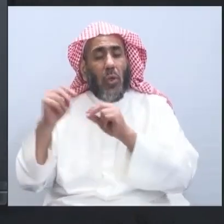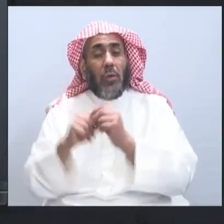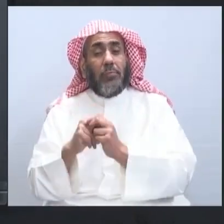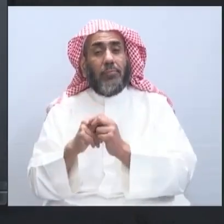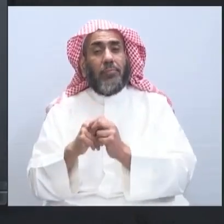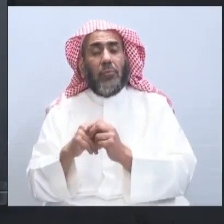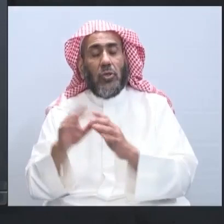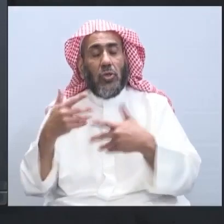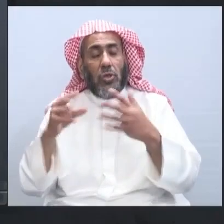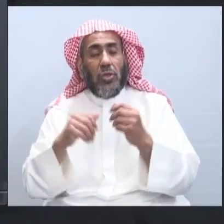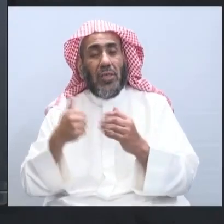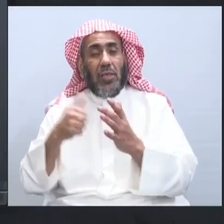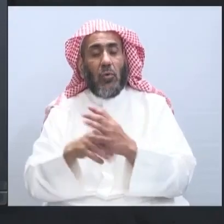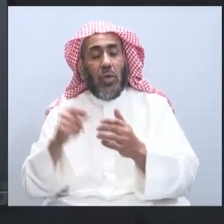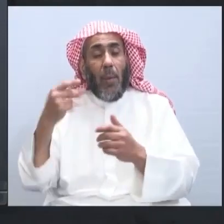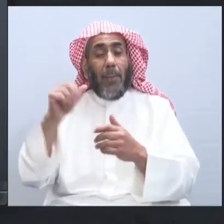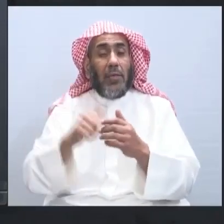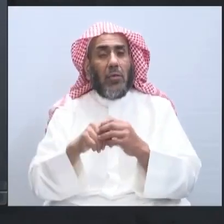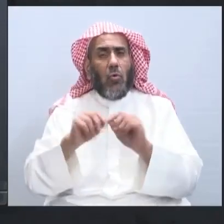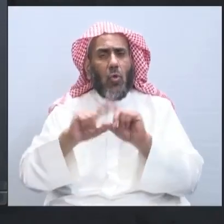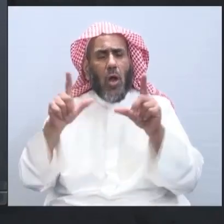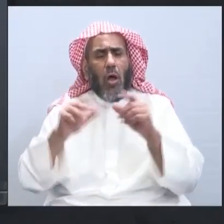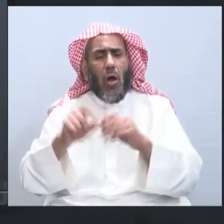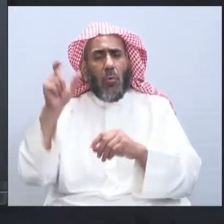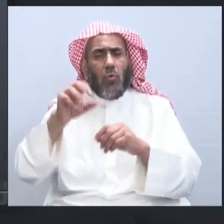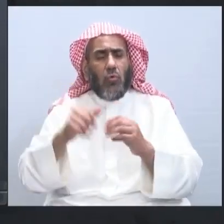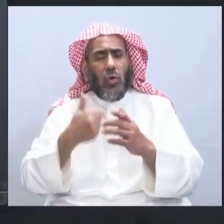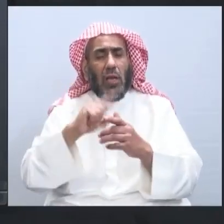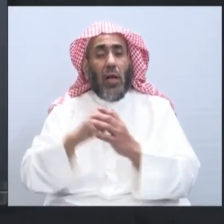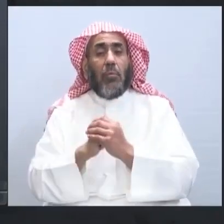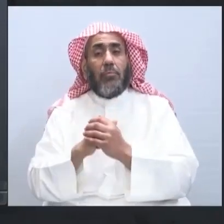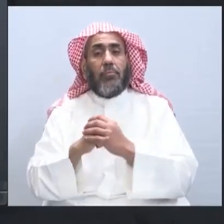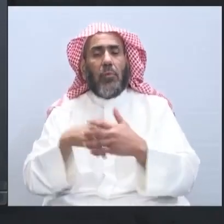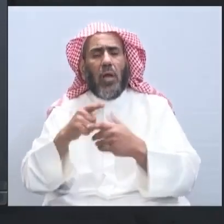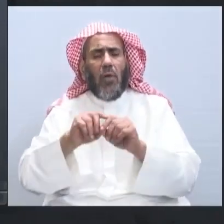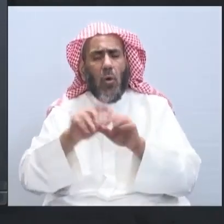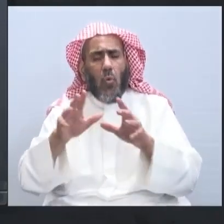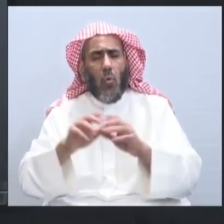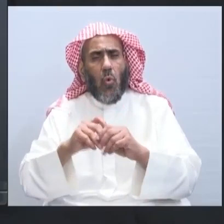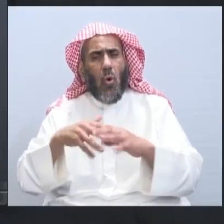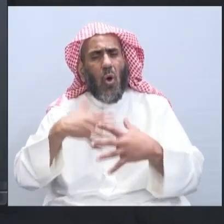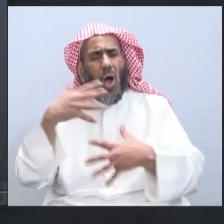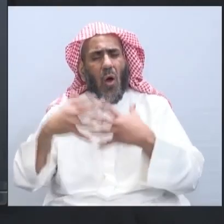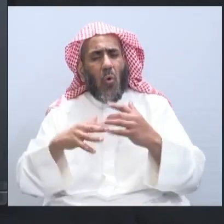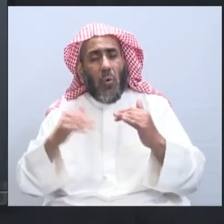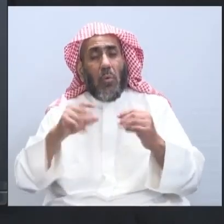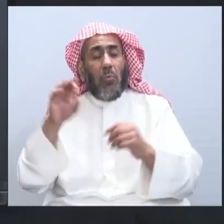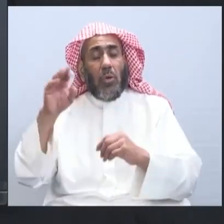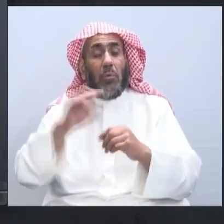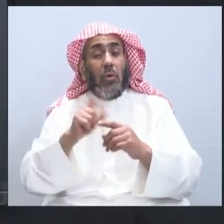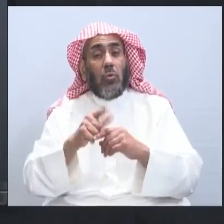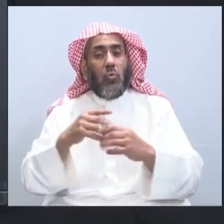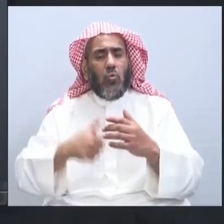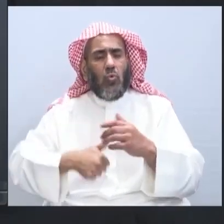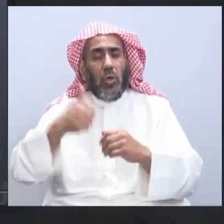كما في الشعر الجاه وكذلك الشعر العباسي وظهر اغلب الشعراء في تلك الحقبه وكيف انهم جاروا وحاول مجارات كمحمود البارودي الذي